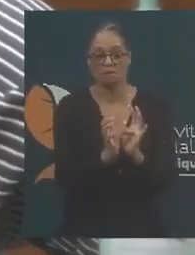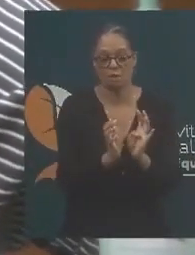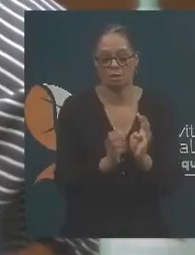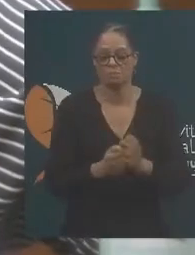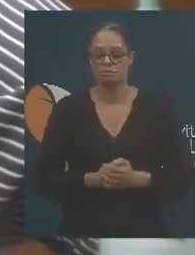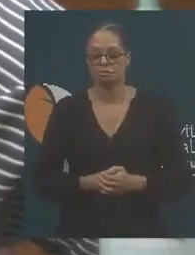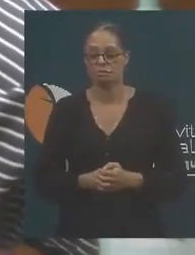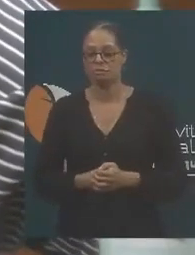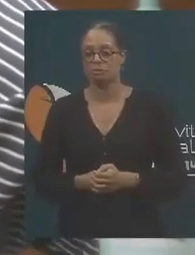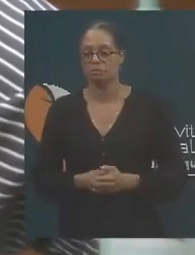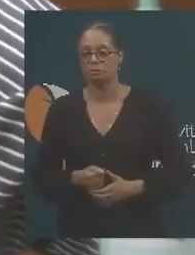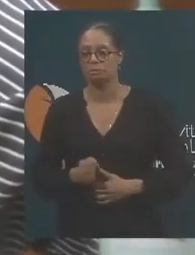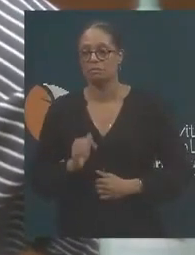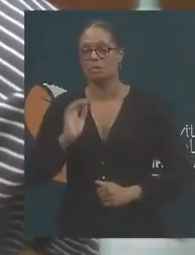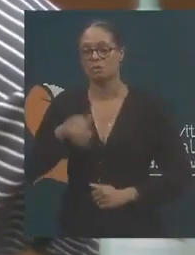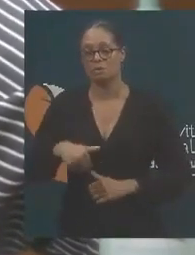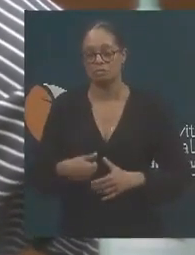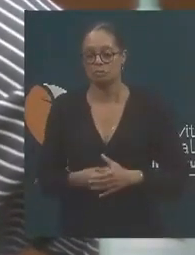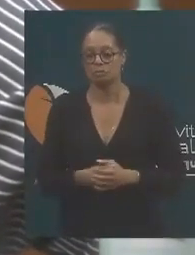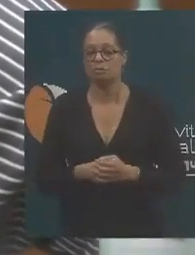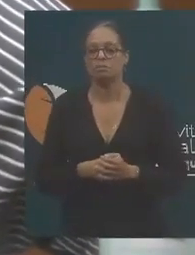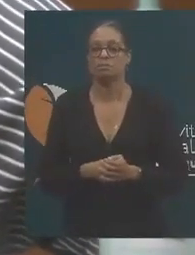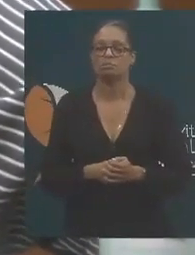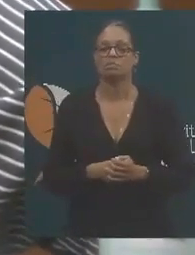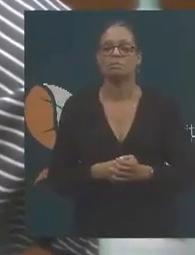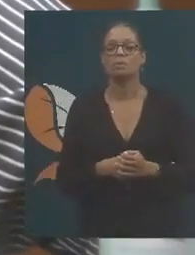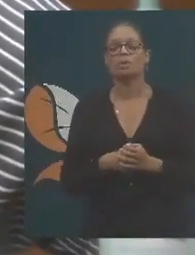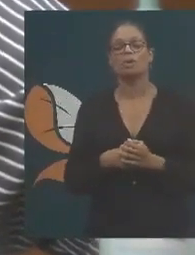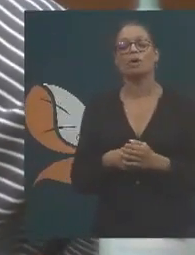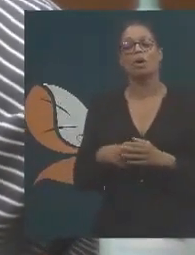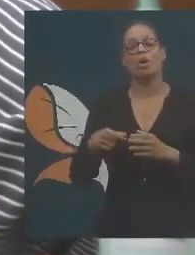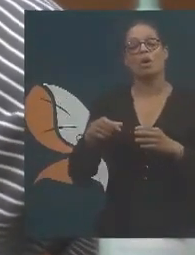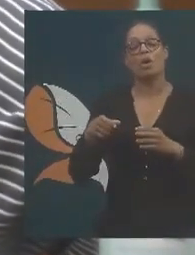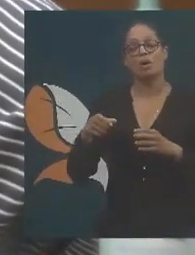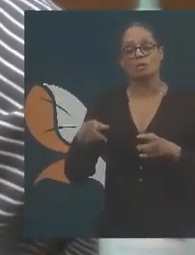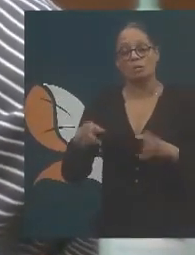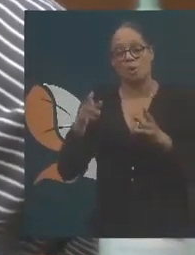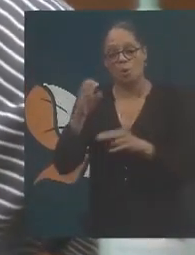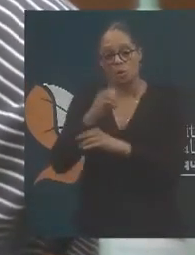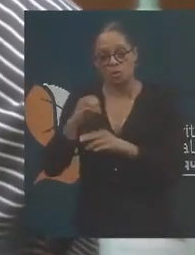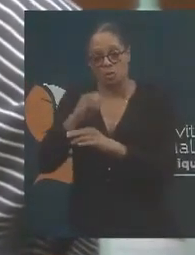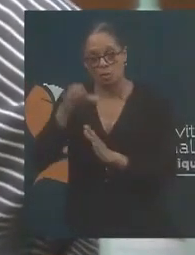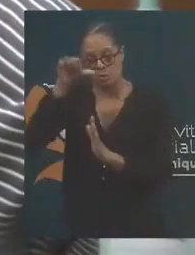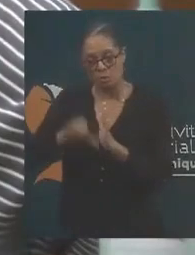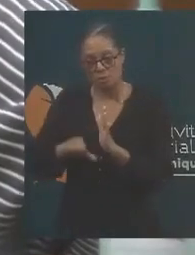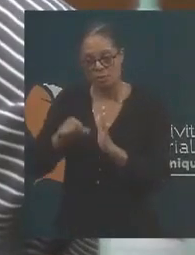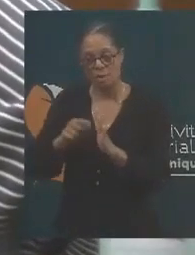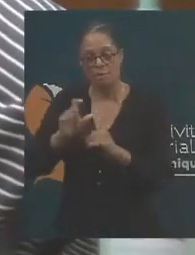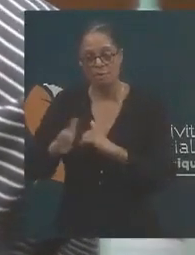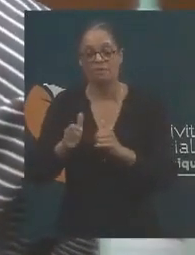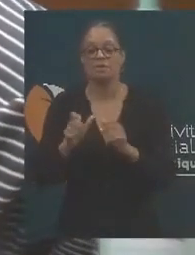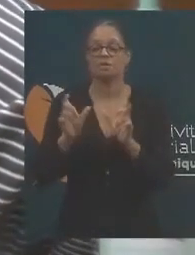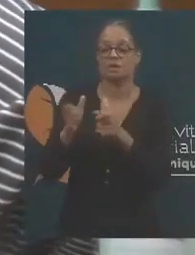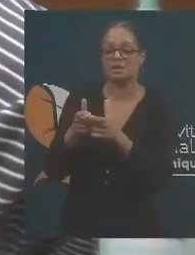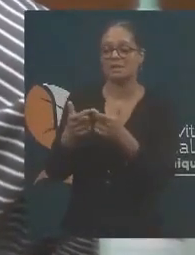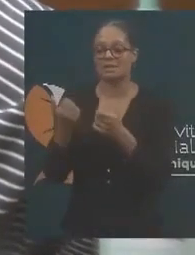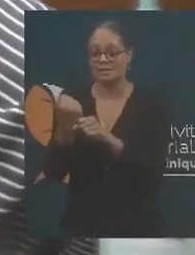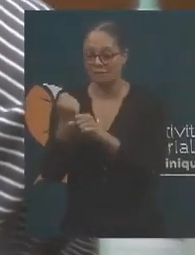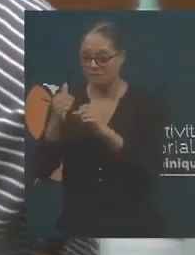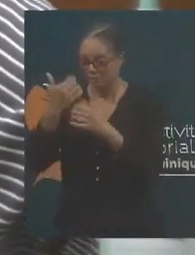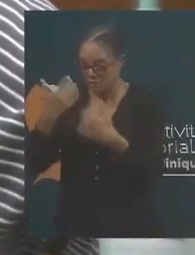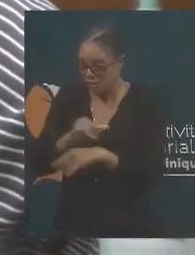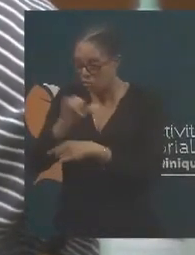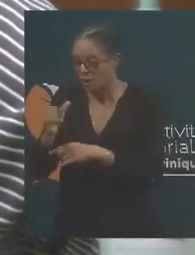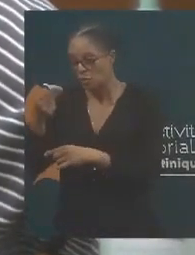Et puis ensuite, après cette première séance d'octobre, la commission diagnostic a terminé le boulot jusqu'à